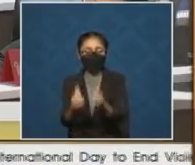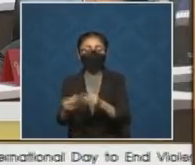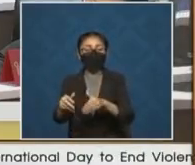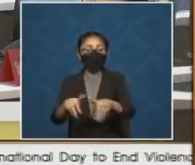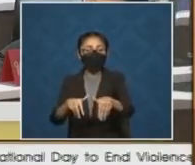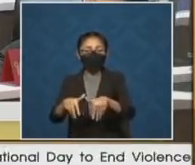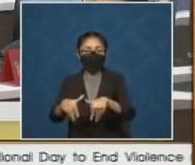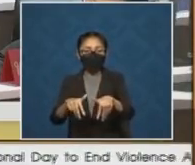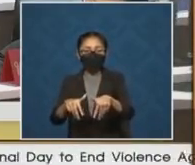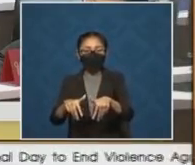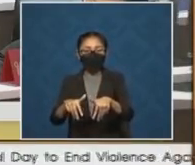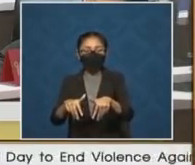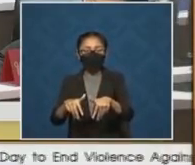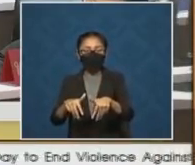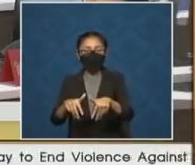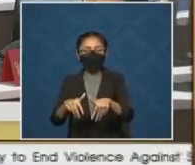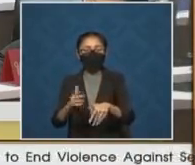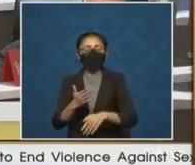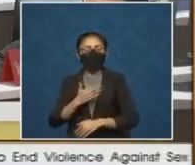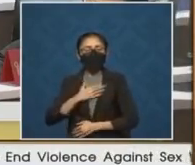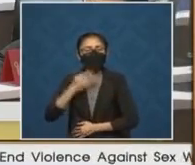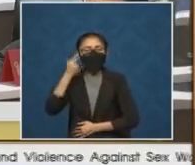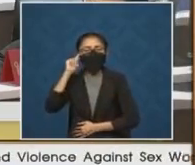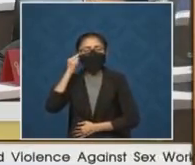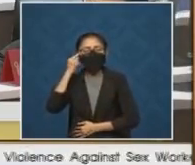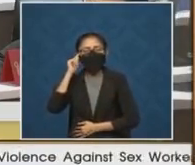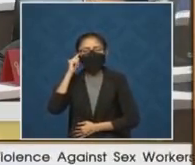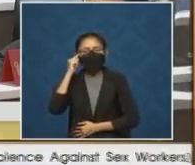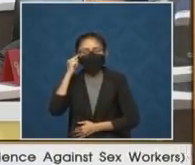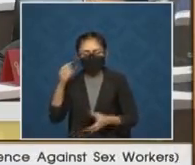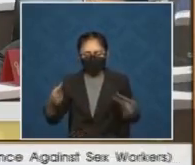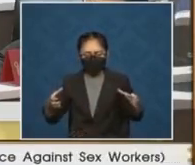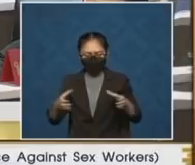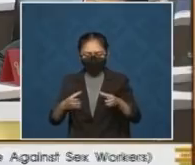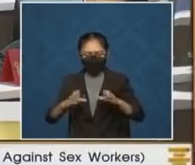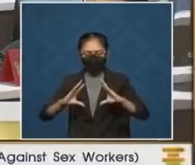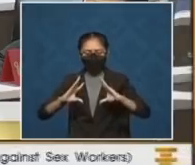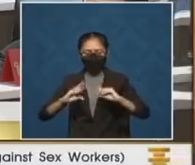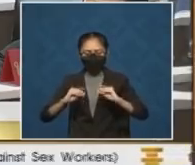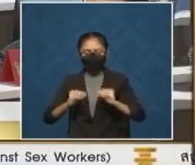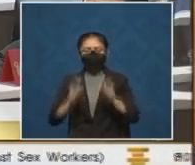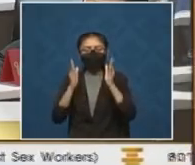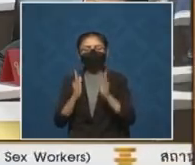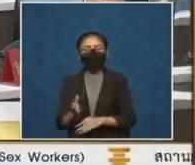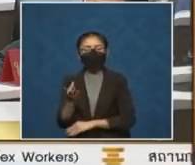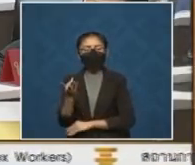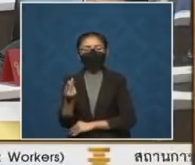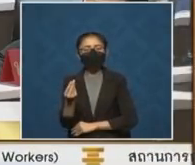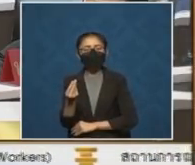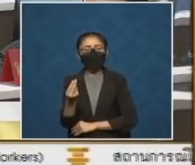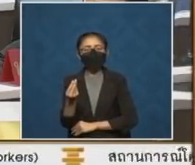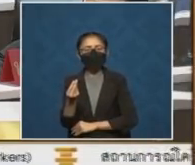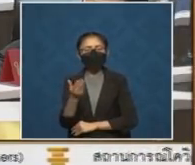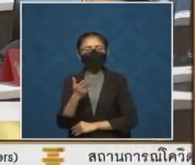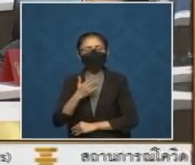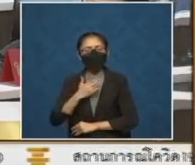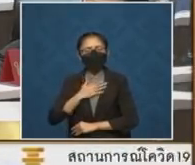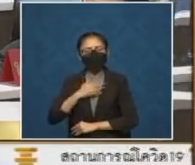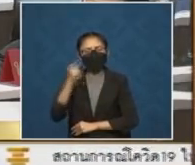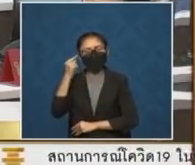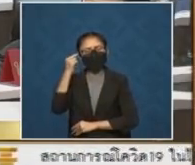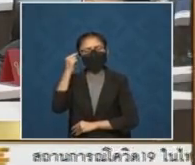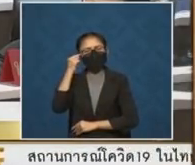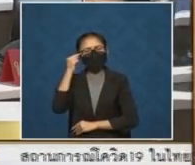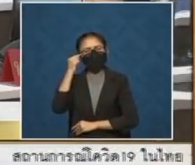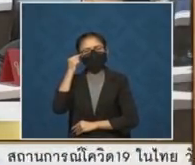ฐบาลแต่นายวิรัตพันธุมผลส.ส.บัญชีรายชื่อภูมิใจไทยเนี่ยคุณวิรัตพันธุมผลเนี่ยก็ลุกขึ้นมากล่าวตำหนิ